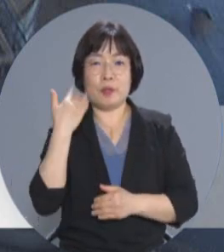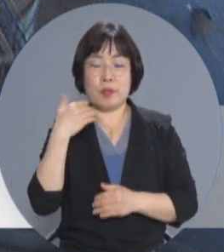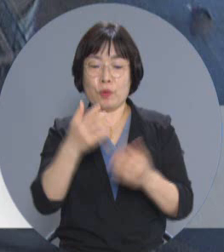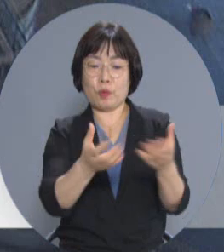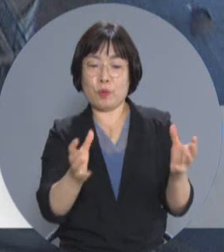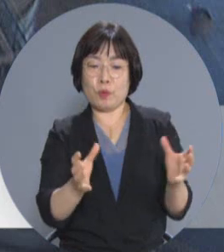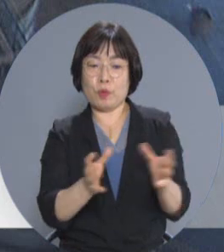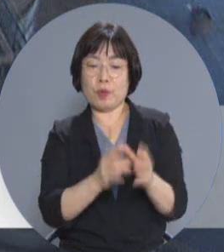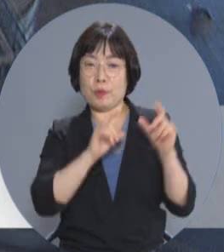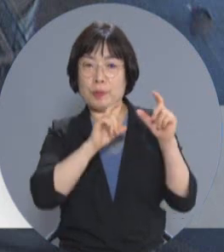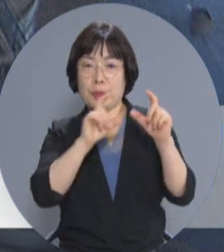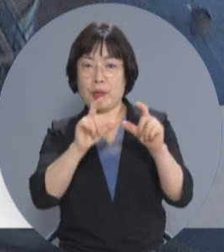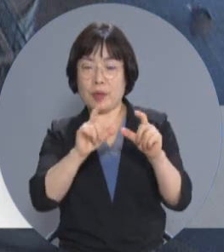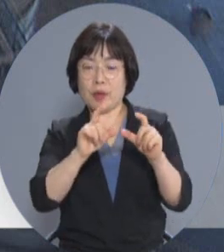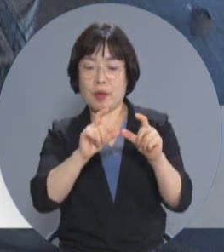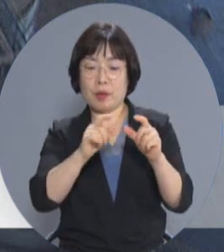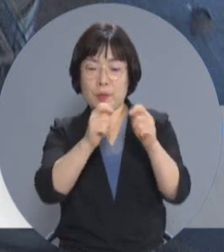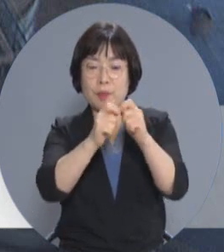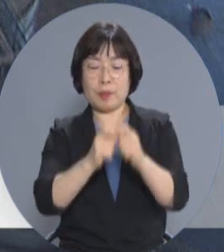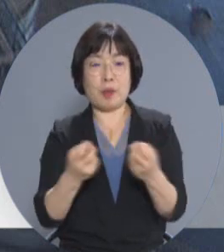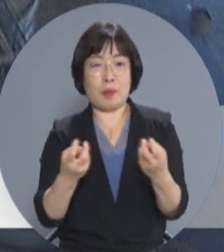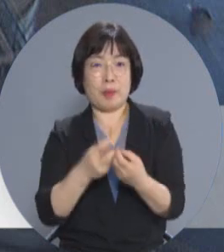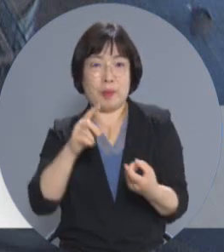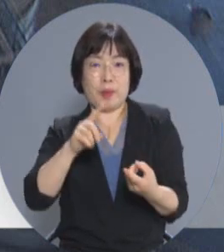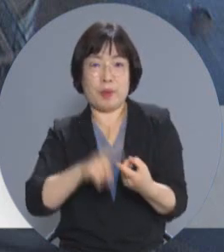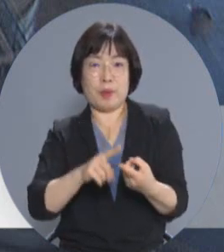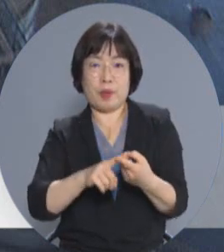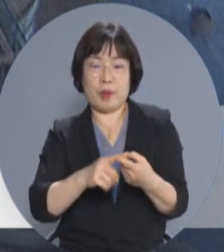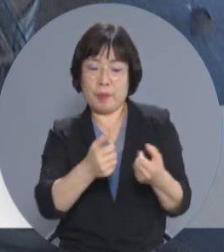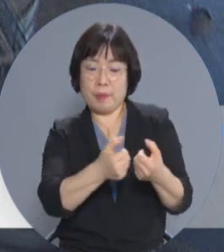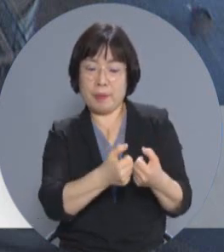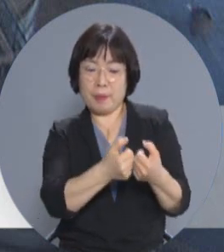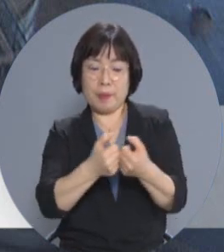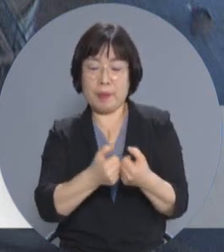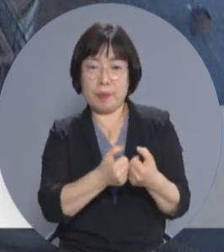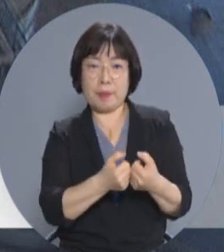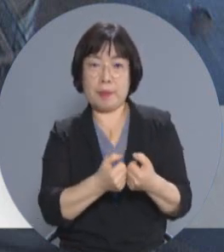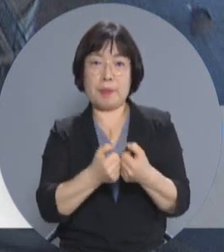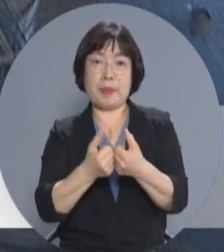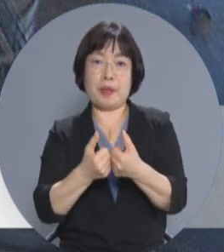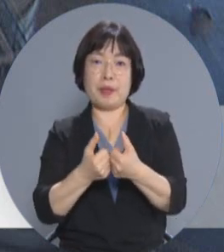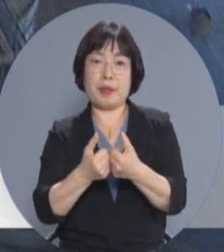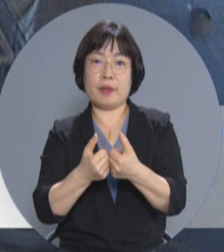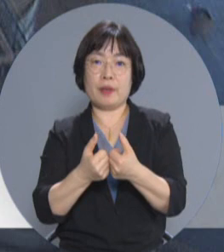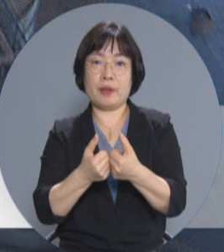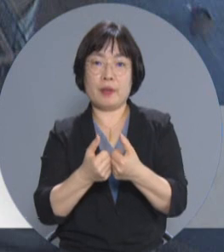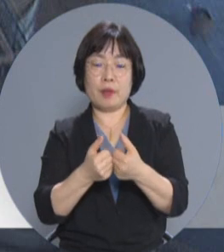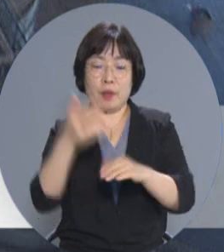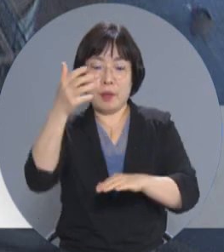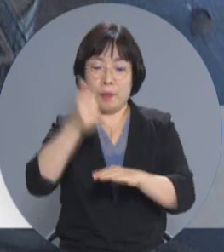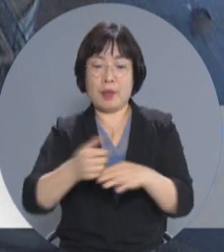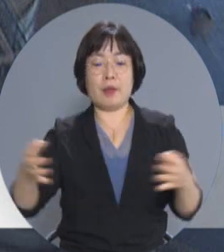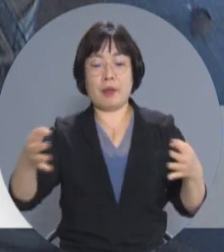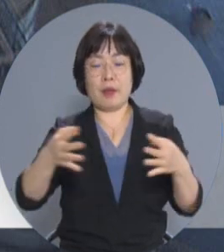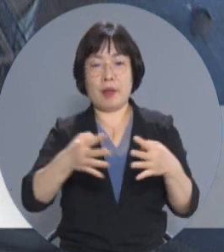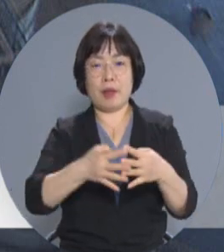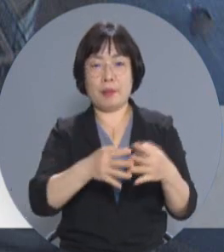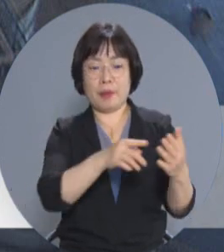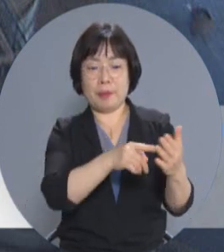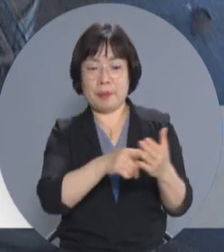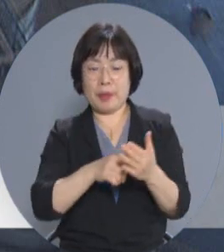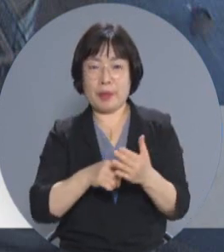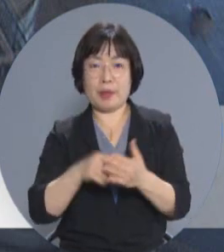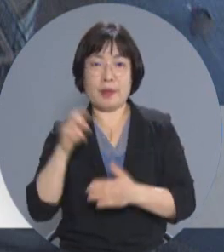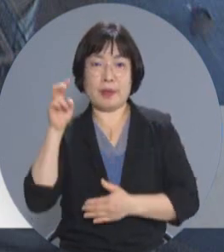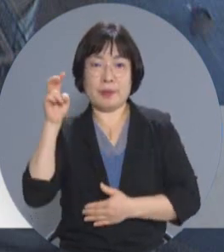거버넌스 권고한 실행에 구체적인 방법을 두고 쟁점사항에 대한 의견 접근이 이루어지면서 최종 합의안도 도출될 수